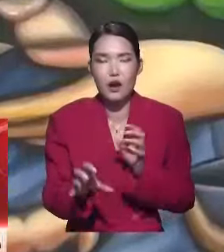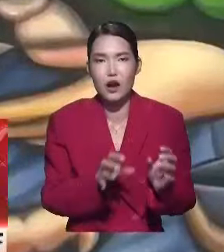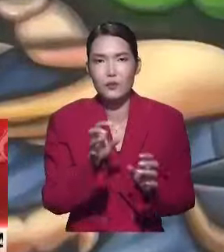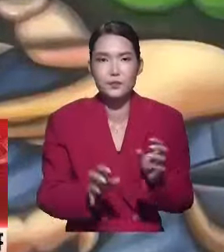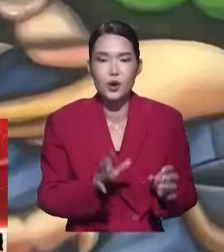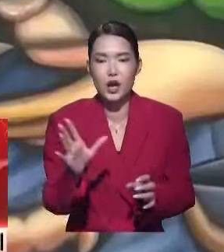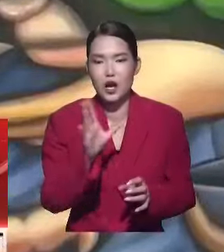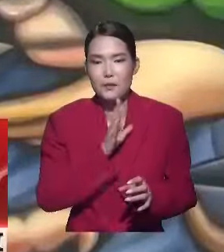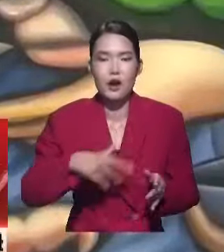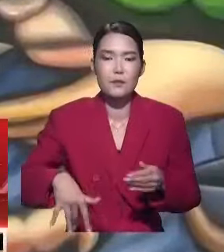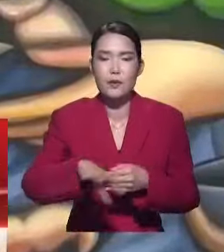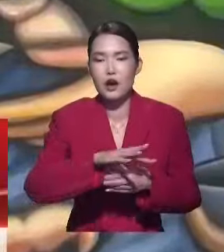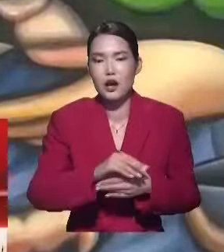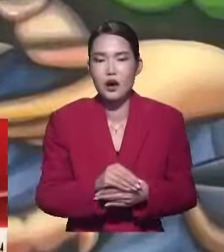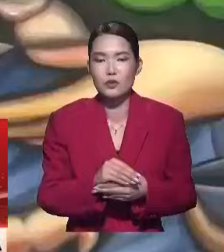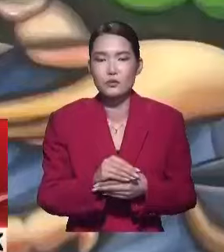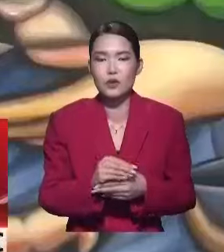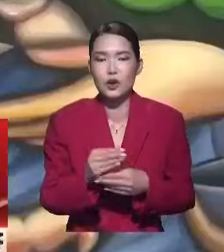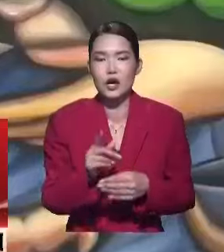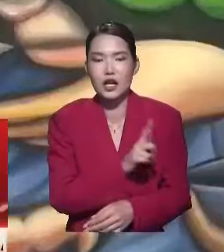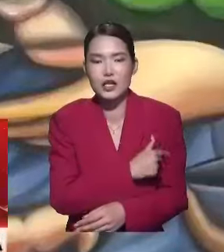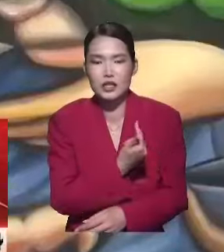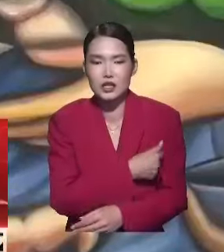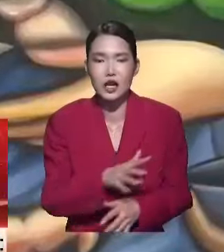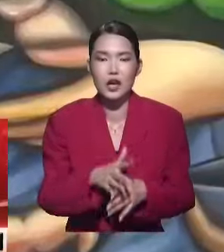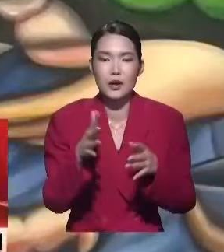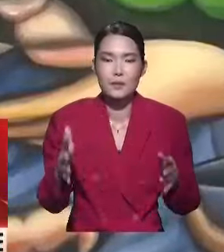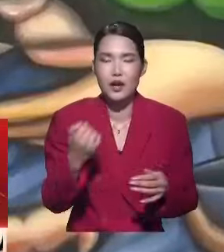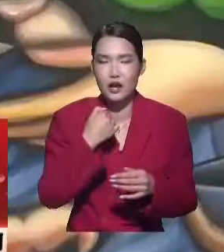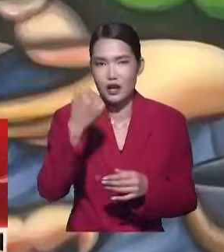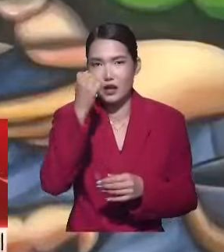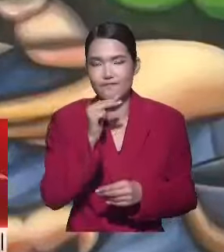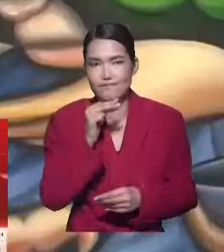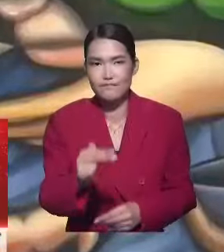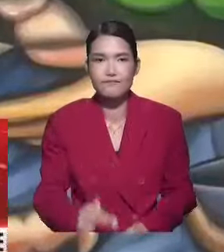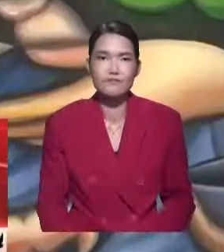Барлық дәрігерлерге, медбикелерге алғысым өте зор.